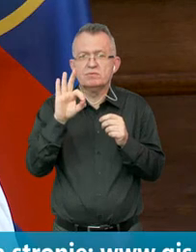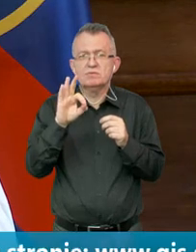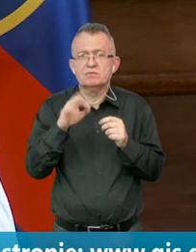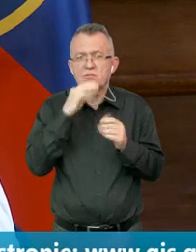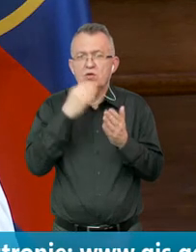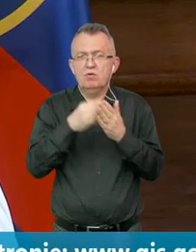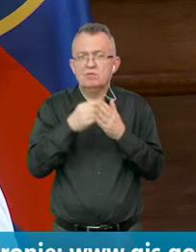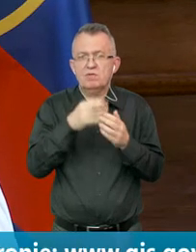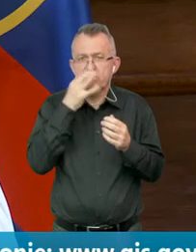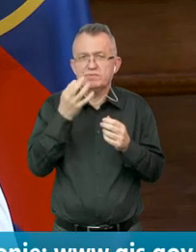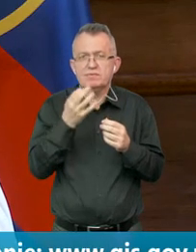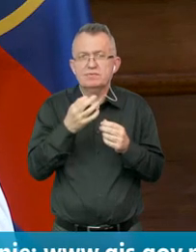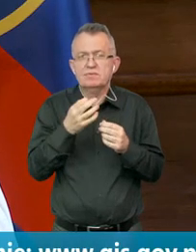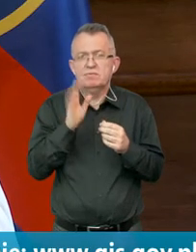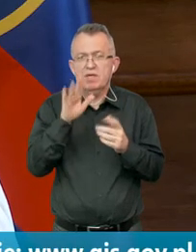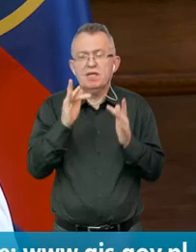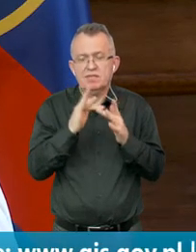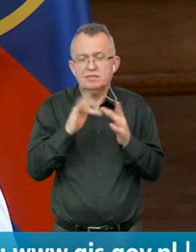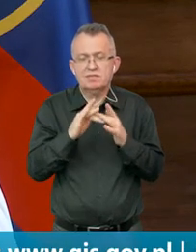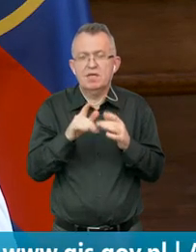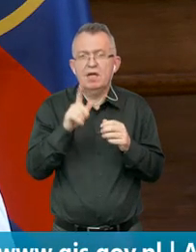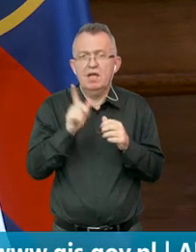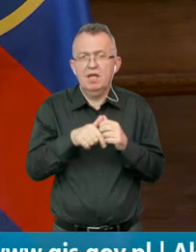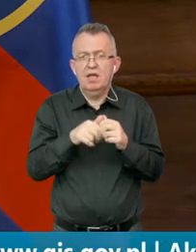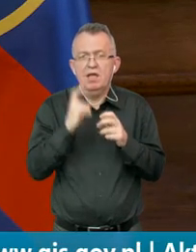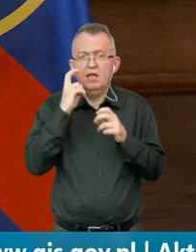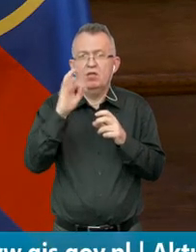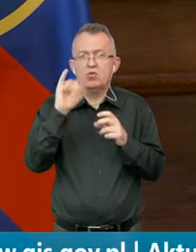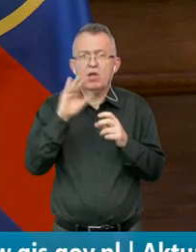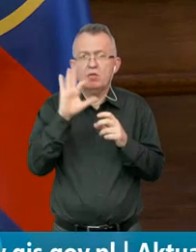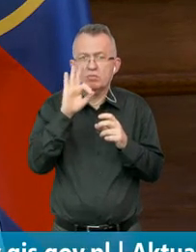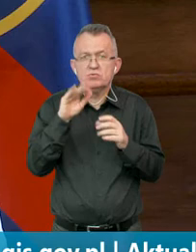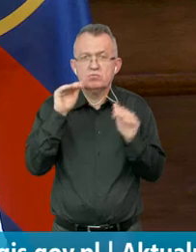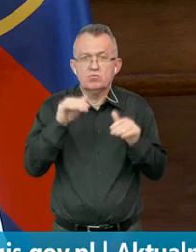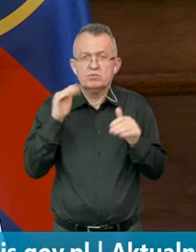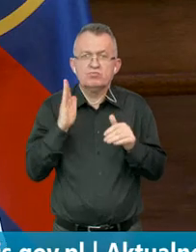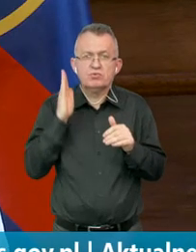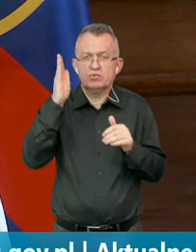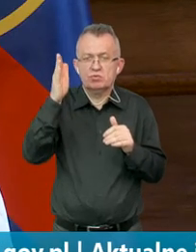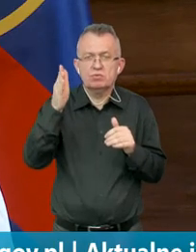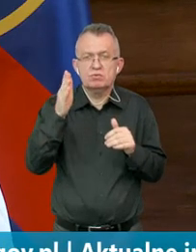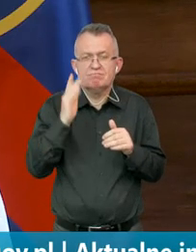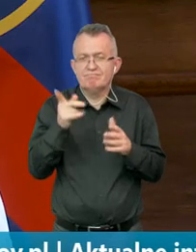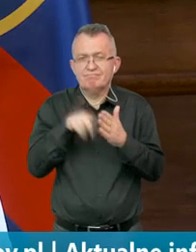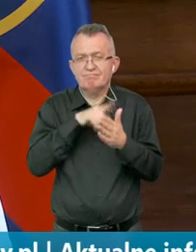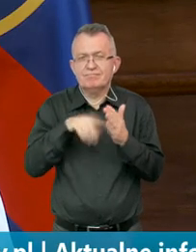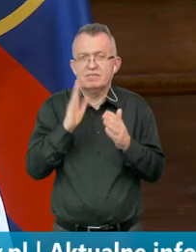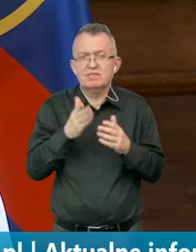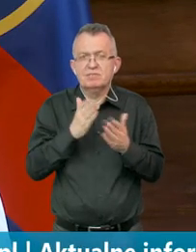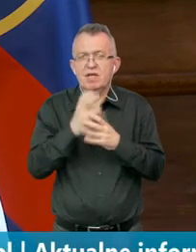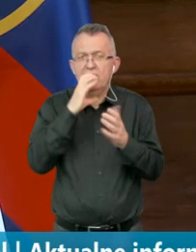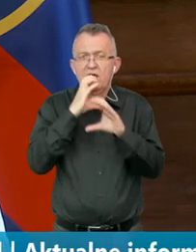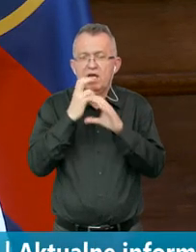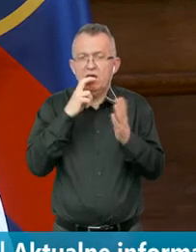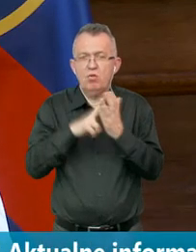torowisk. Ma pan rację, panie Michale, ale trolejbus myślę, że w przyszłości będzie odchodził do lamusa z uwagi na autobus elektryczny,